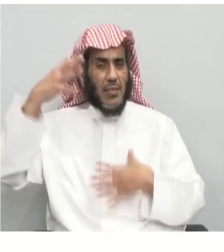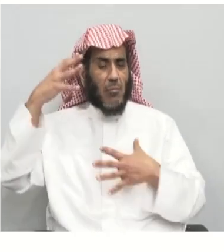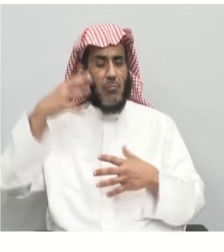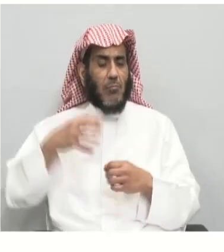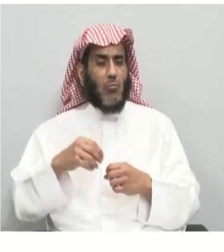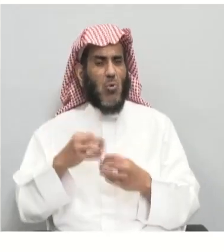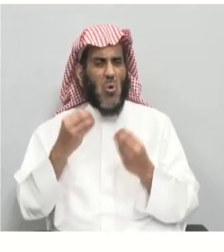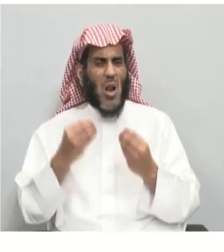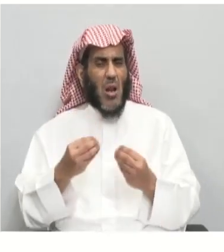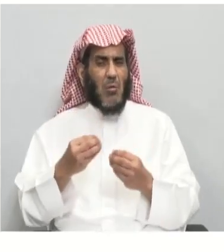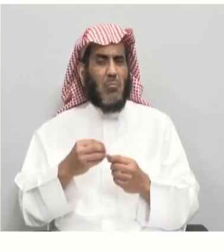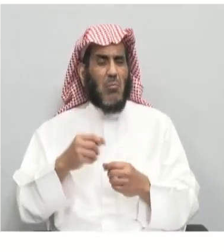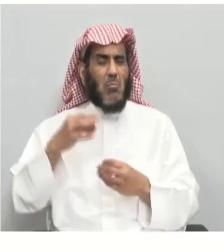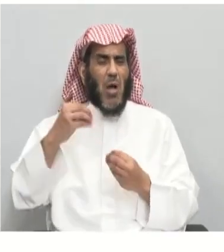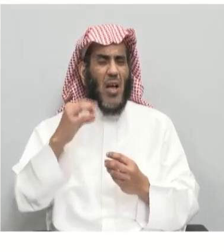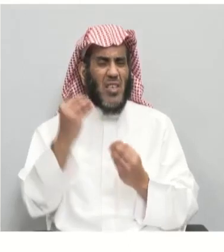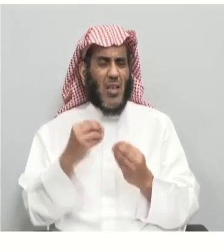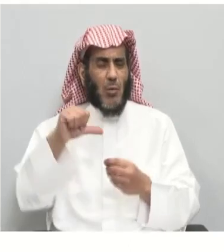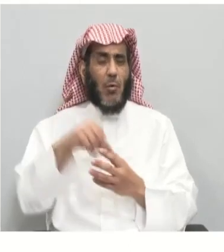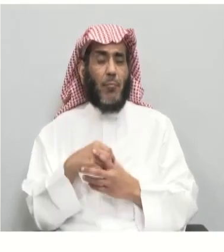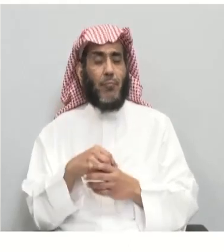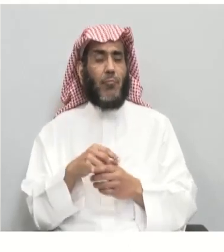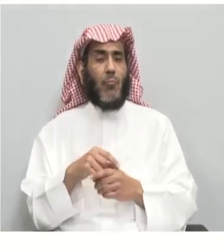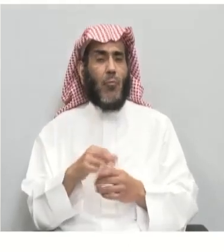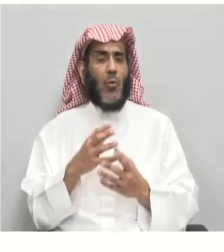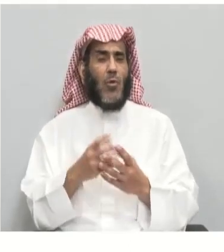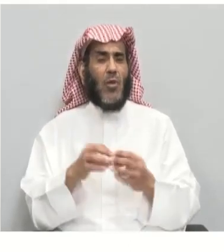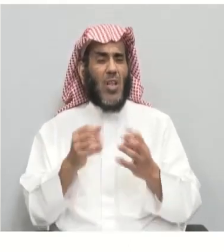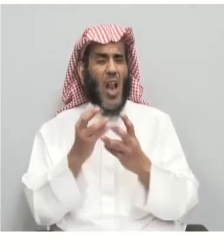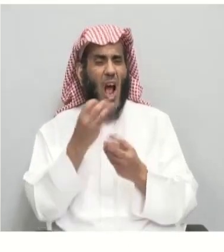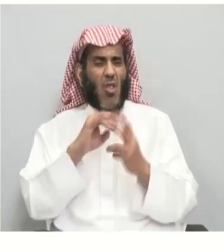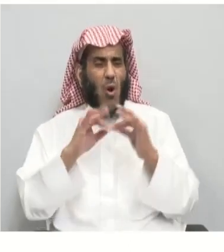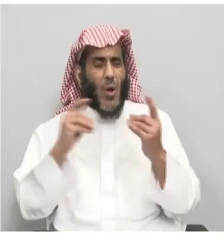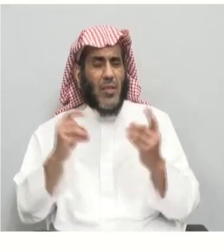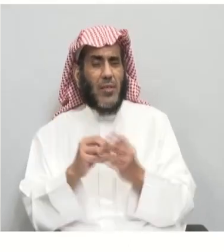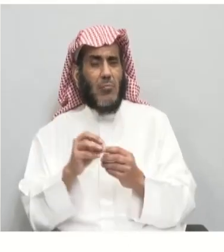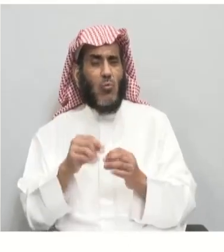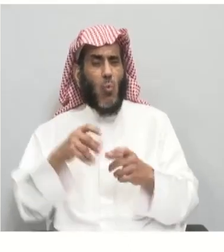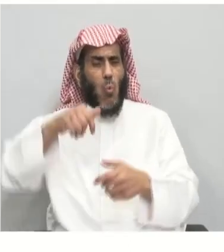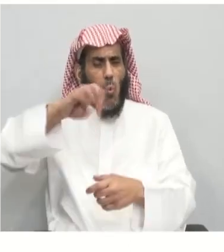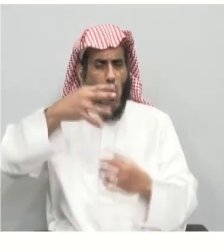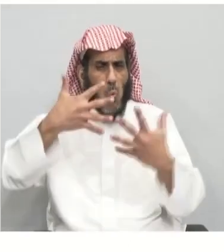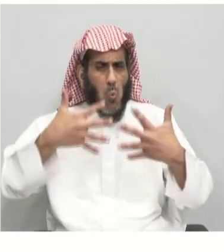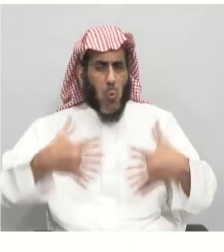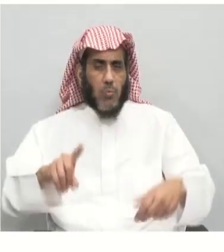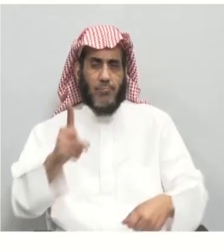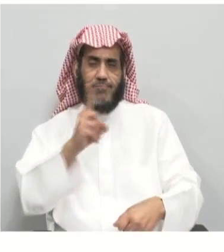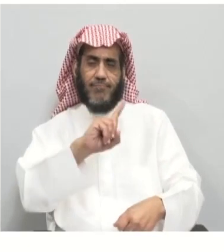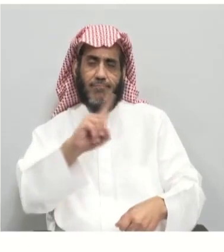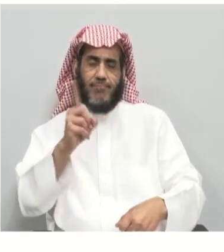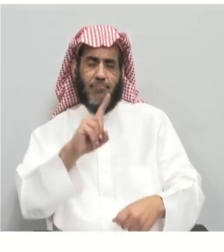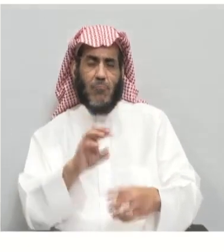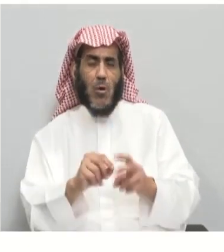نقلل من استهلاك الماء وعند غسل الخضروات لا نبقي صنبور الماء يتدفق